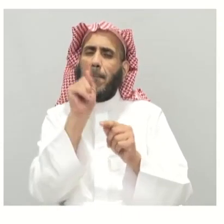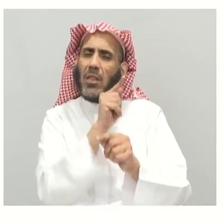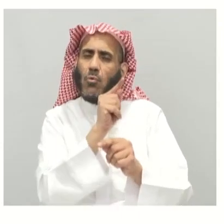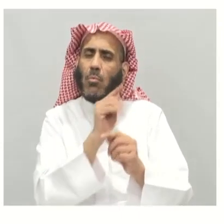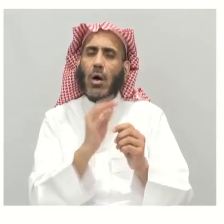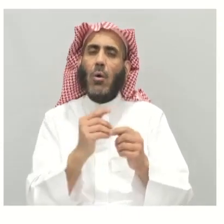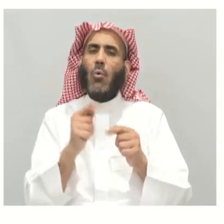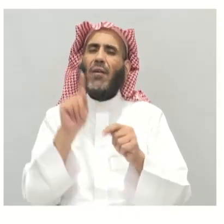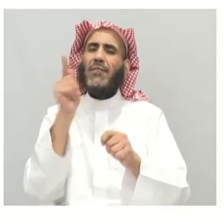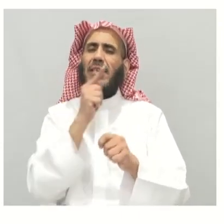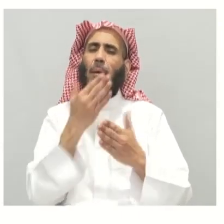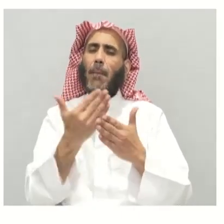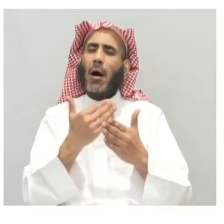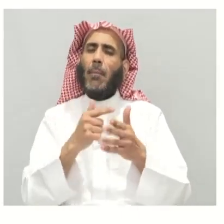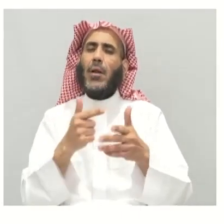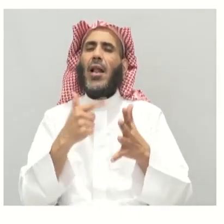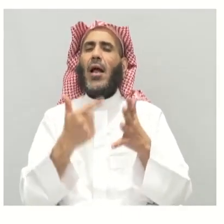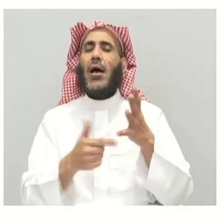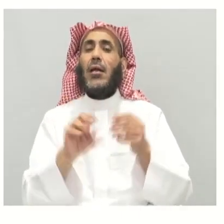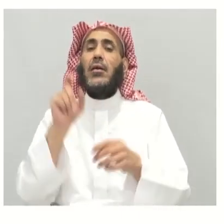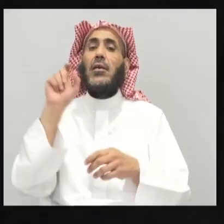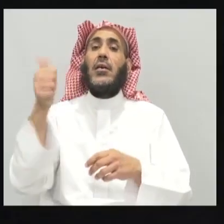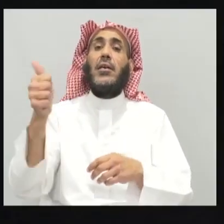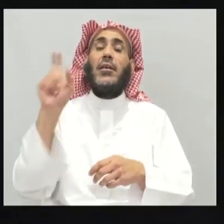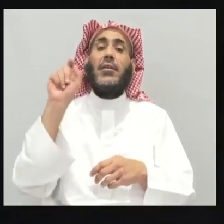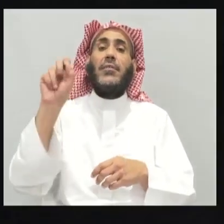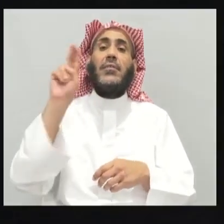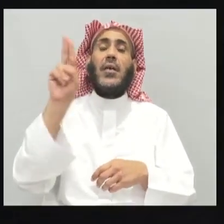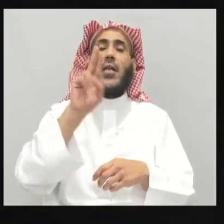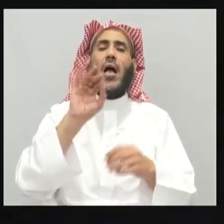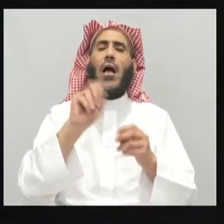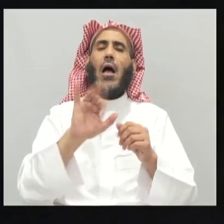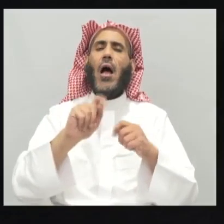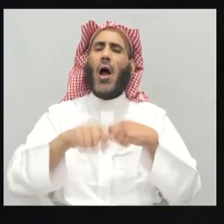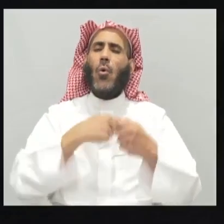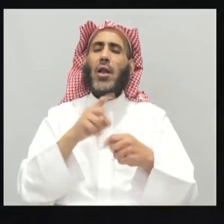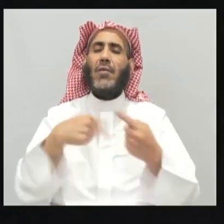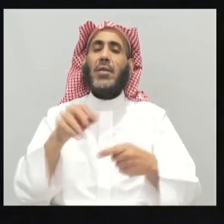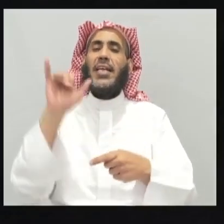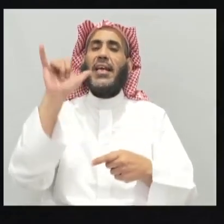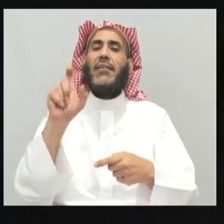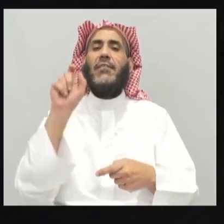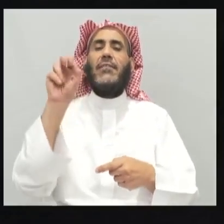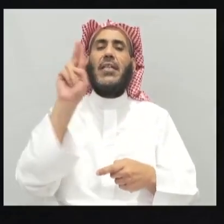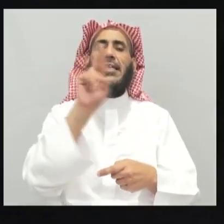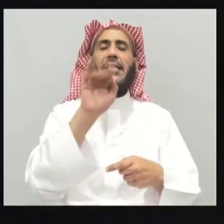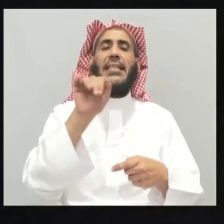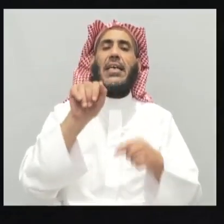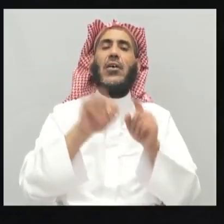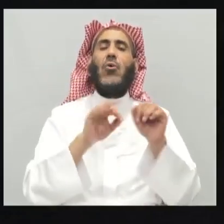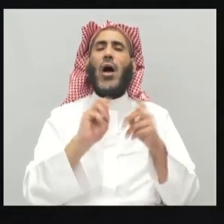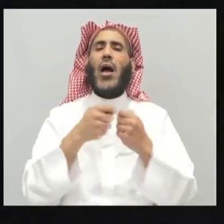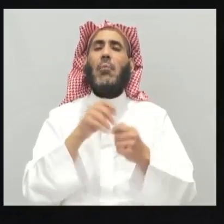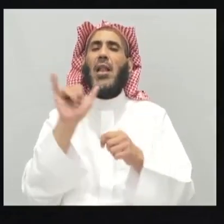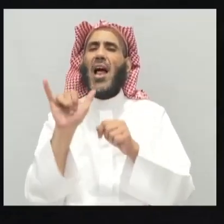قبل آخره. أقول افتتح، أحولها للمضارع، يفتتح، أقلب حرف المضارعة